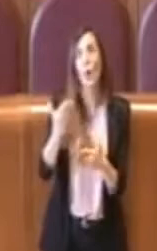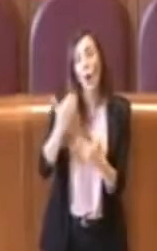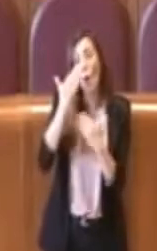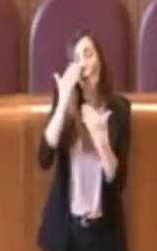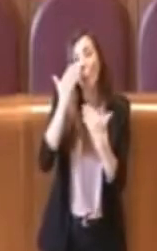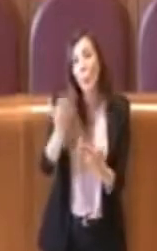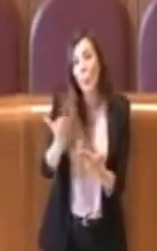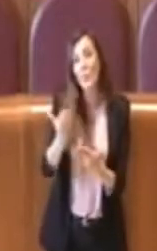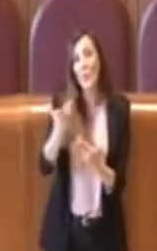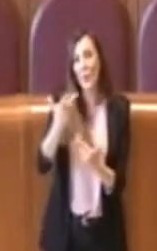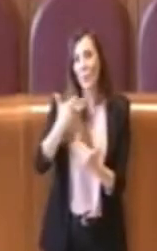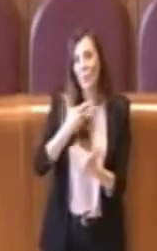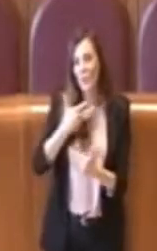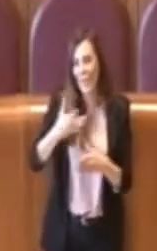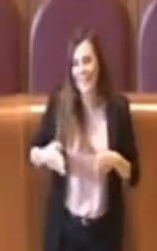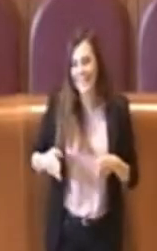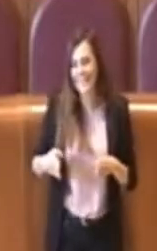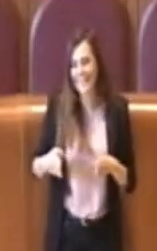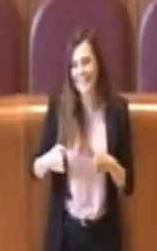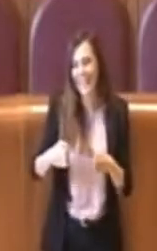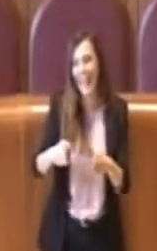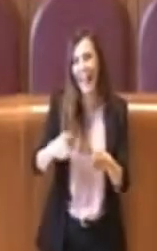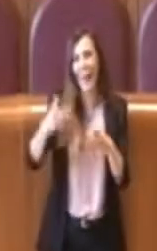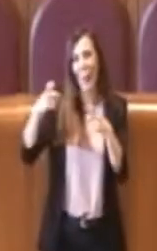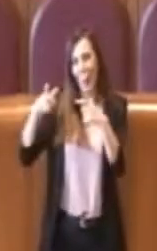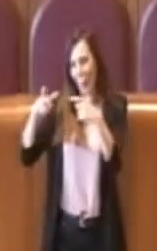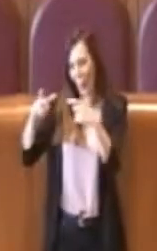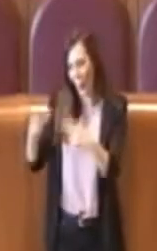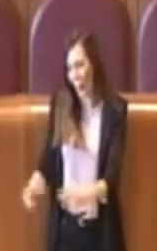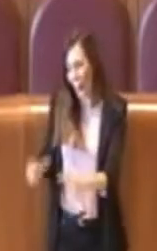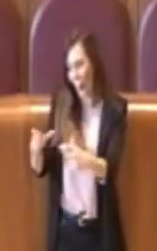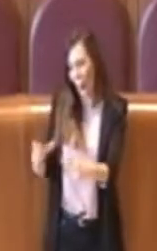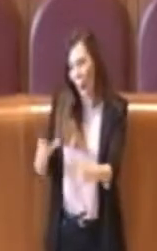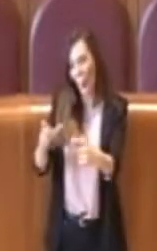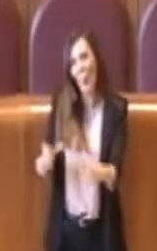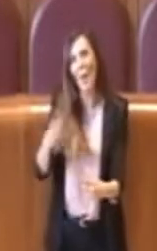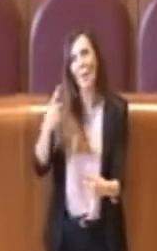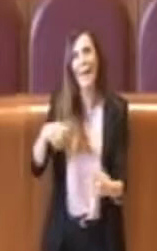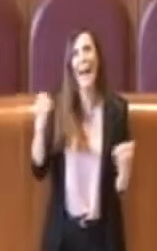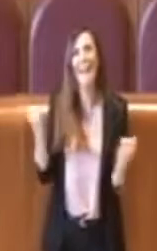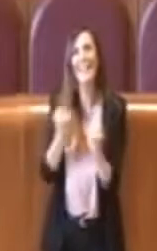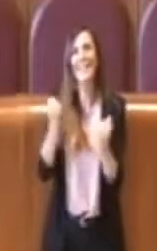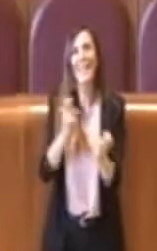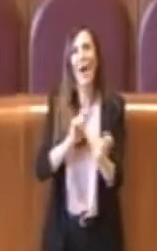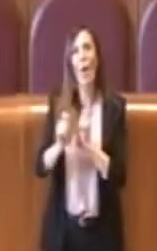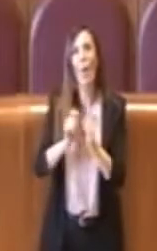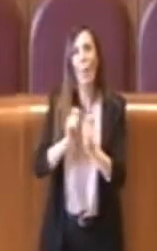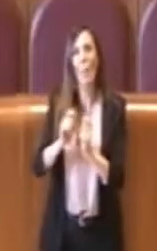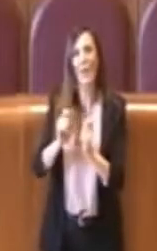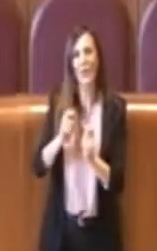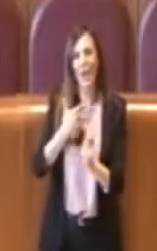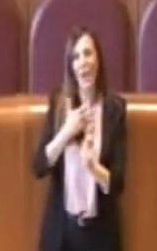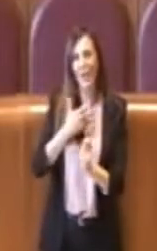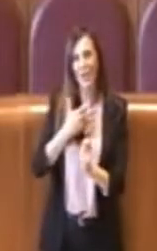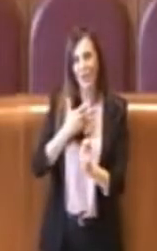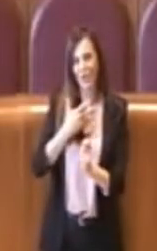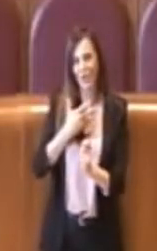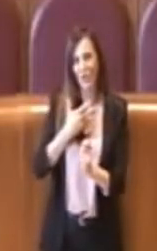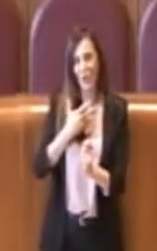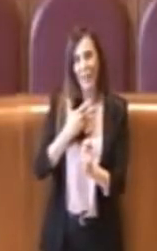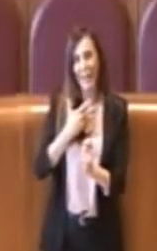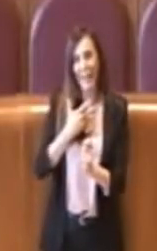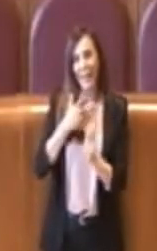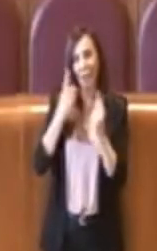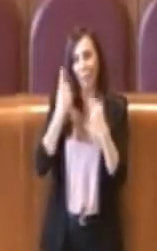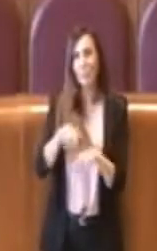si vedono disseminate le strade dai bidoncini dei cassonetti delle attività commerciali. Abbiamo fatto